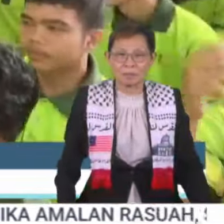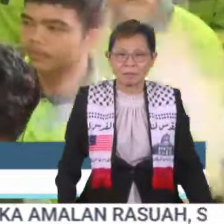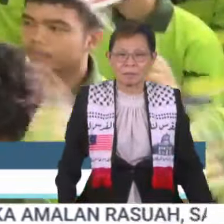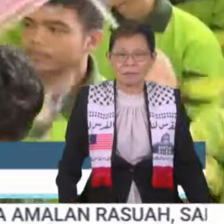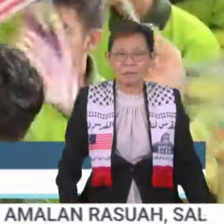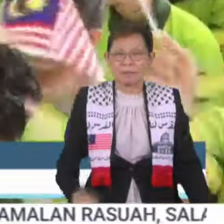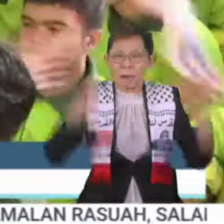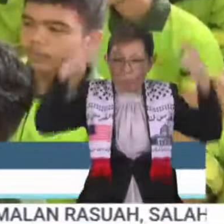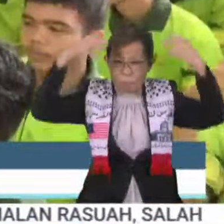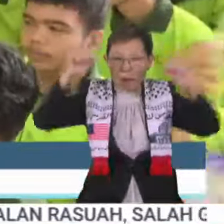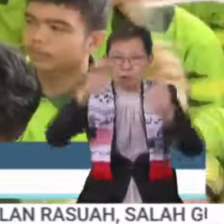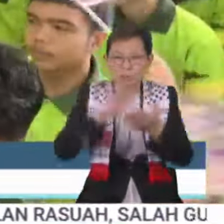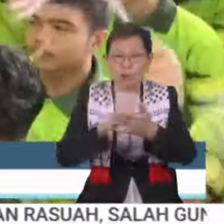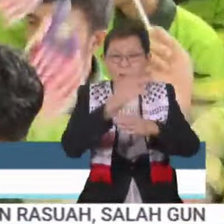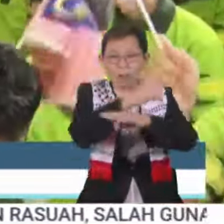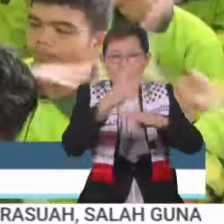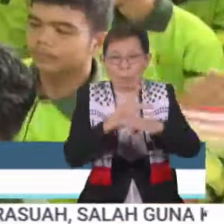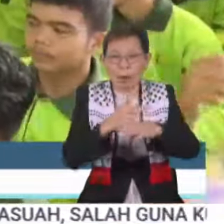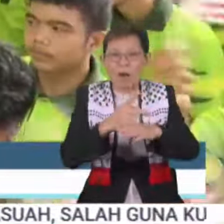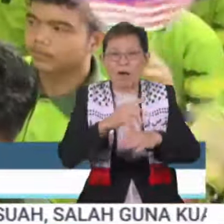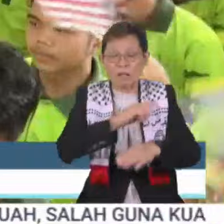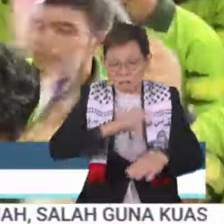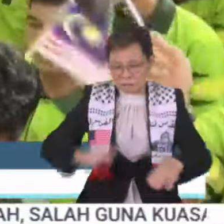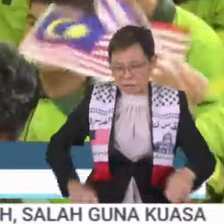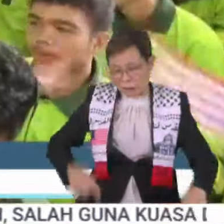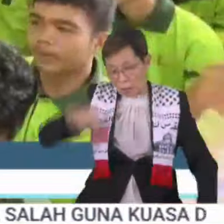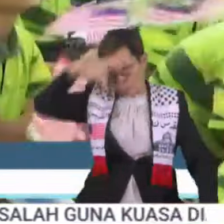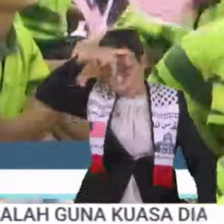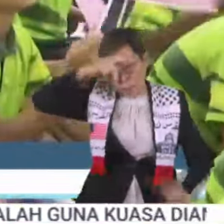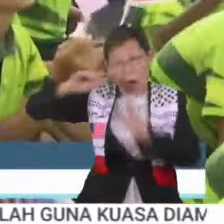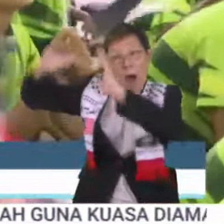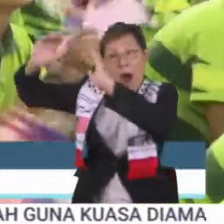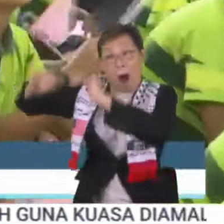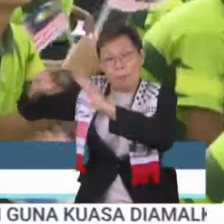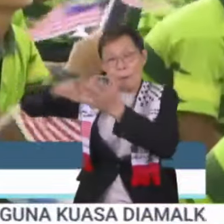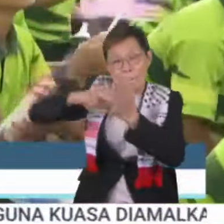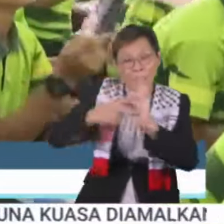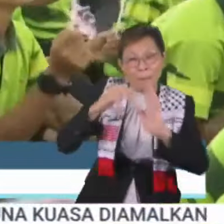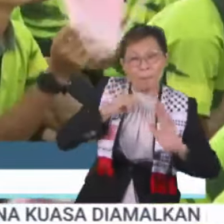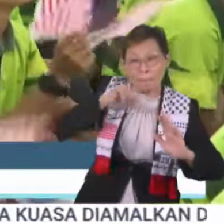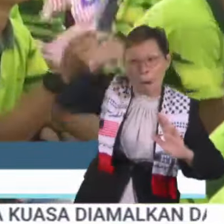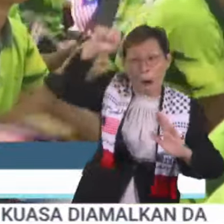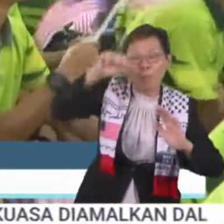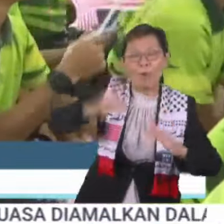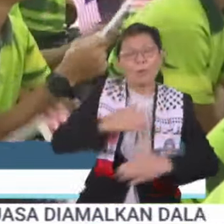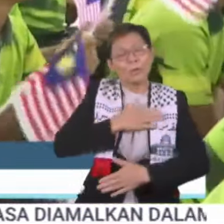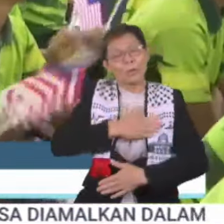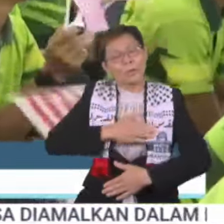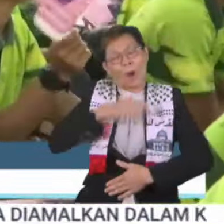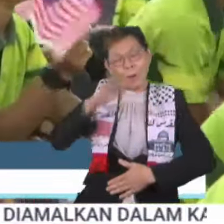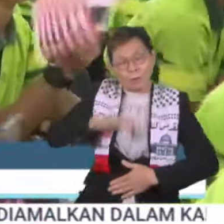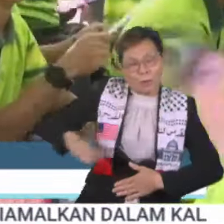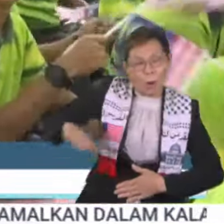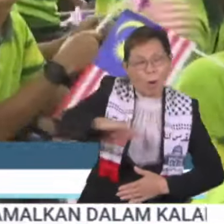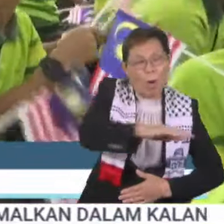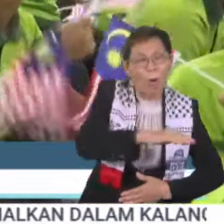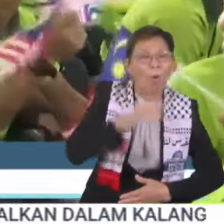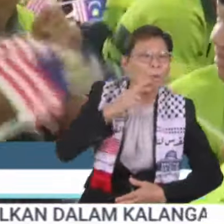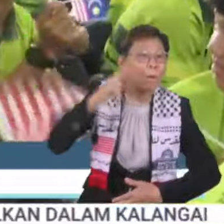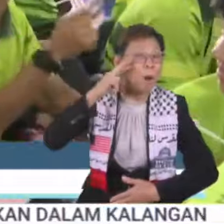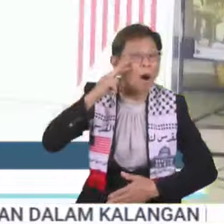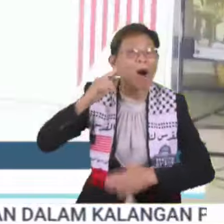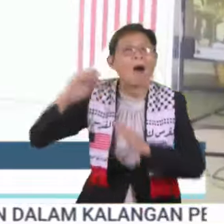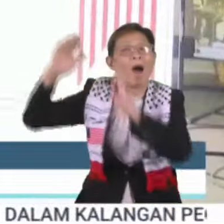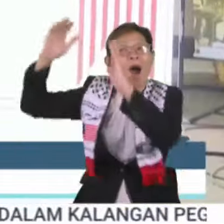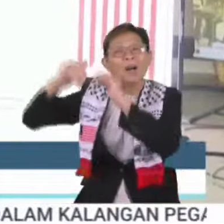Pengetua Sekolah Menengah Kebangsaan Tunku Putra Yusof Nayan berharap makna kemerdekaan dapat dihayati dalam kalangan remaja agar